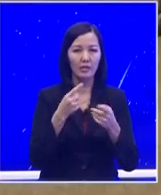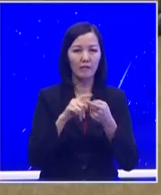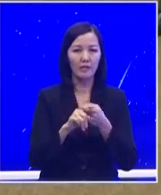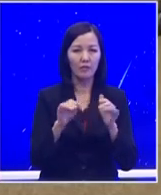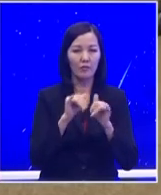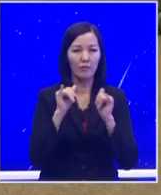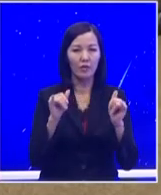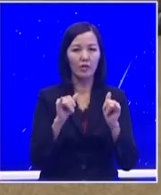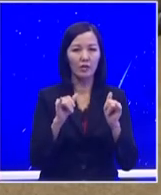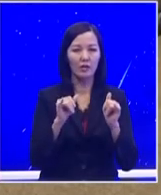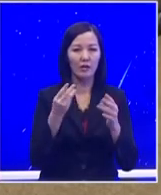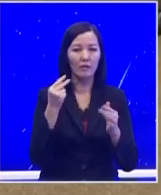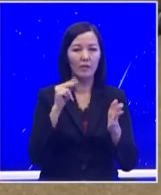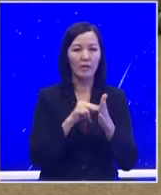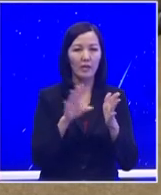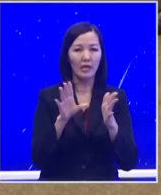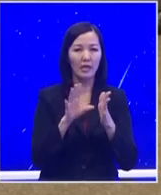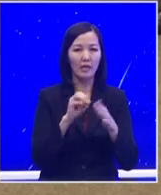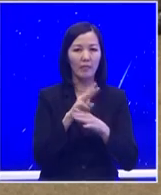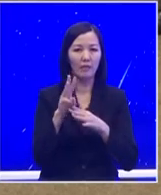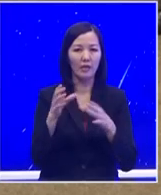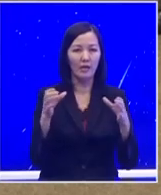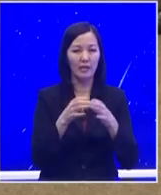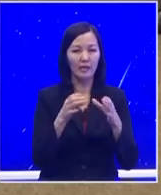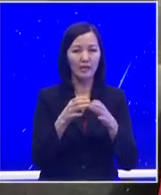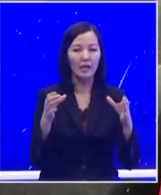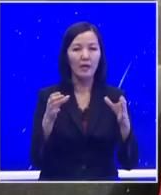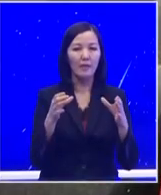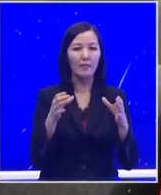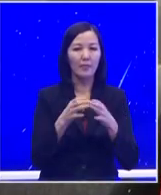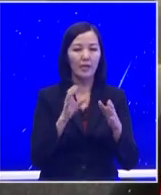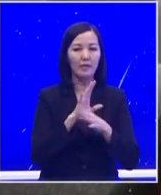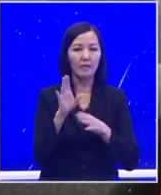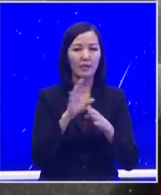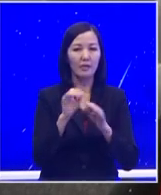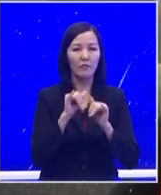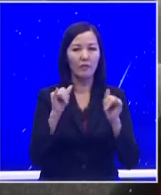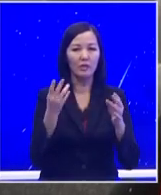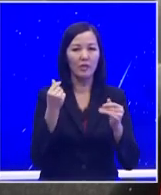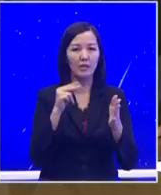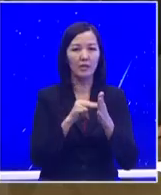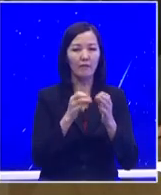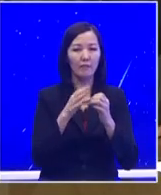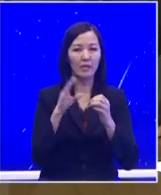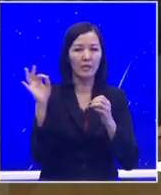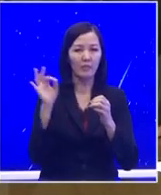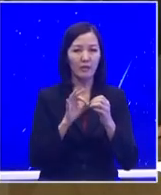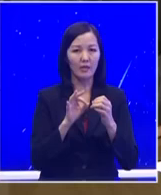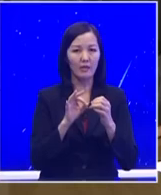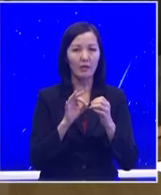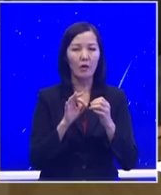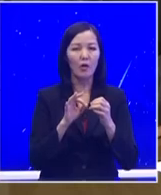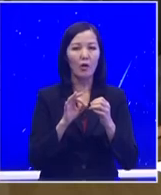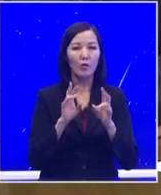с увеличением предельных тарифов энергопередающих организаций. Компании-производители увеличили тариф на